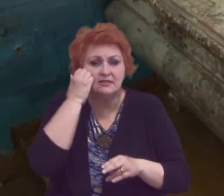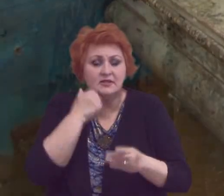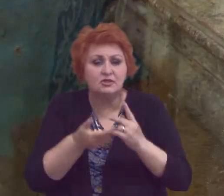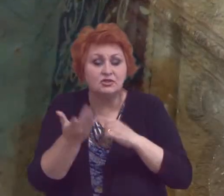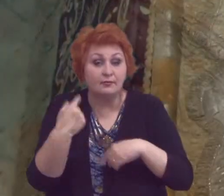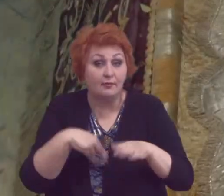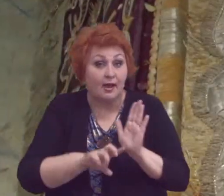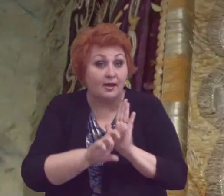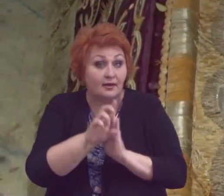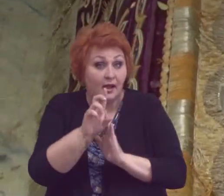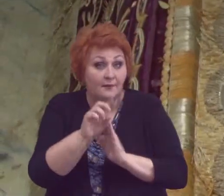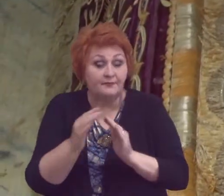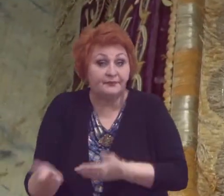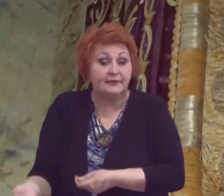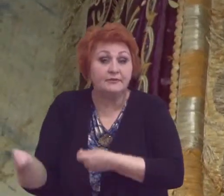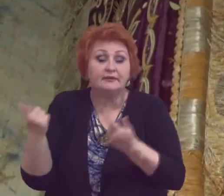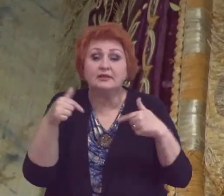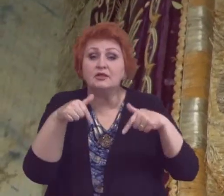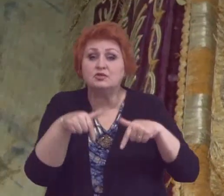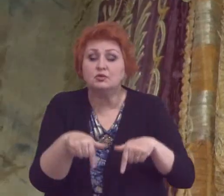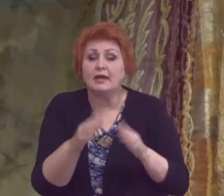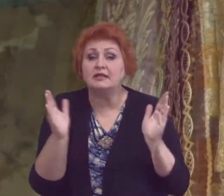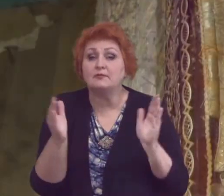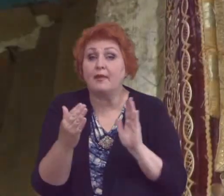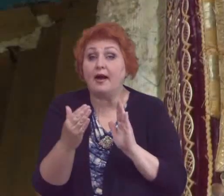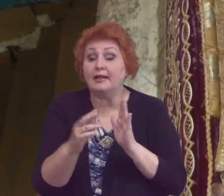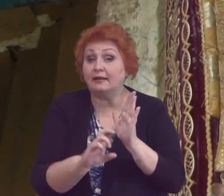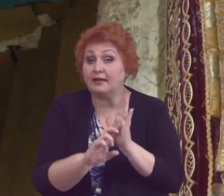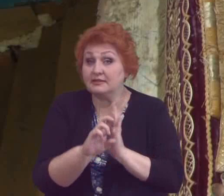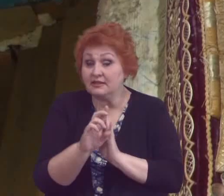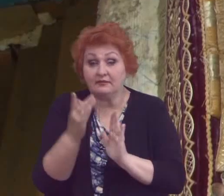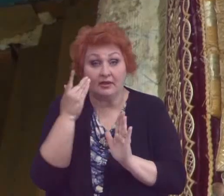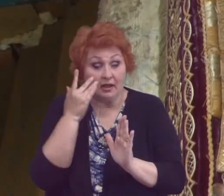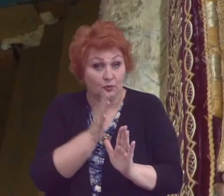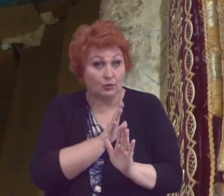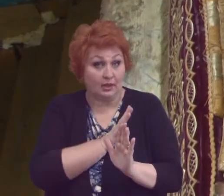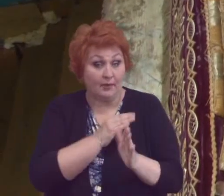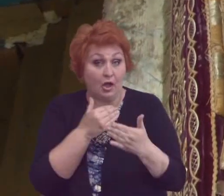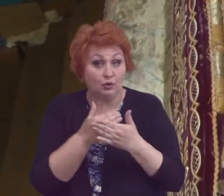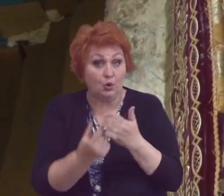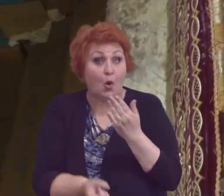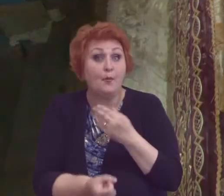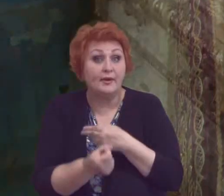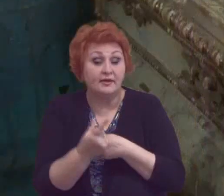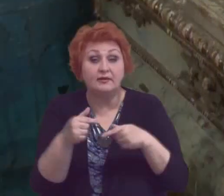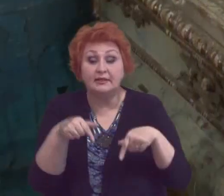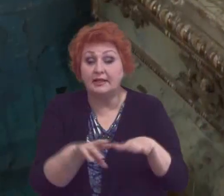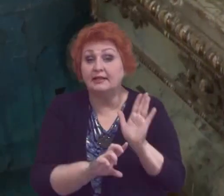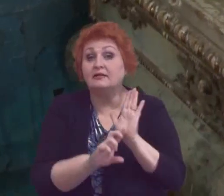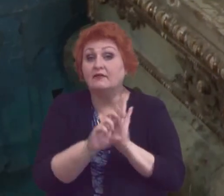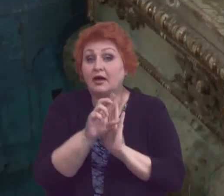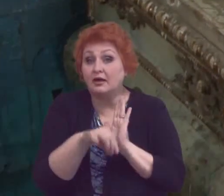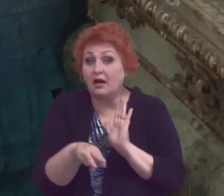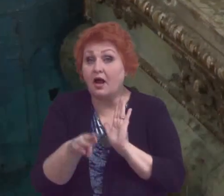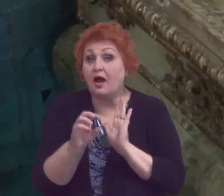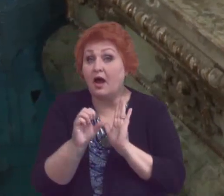сам храм. Она перекочевала сюда из маленькой церкви, существовавшей до появления храма